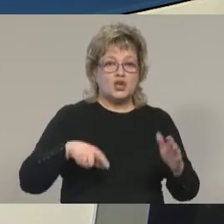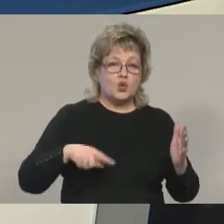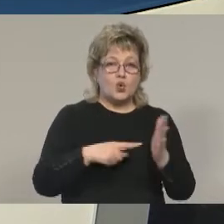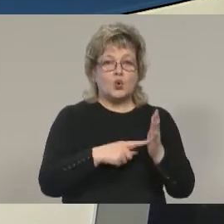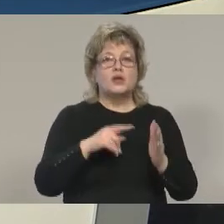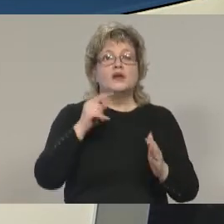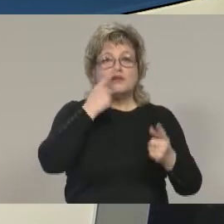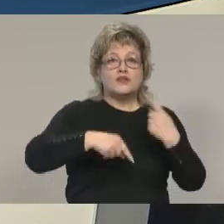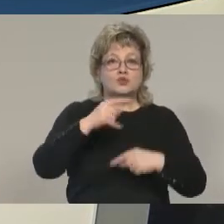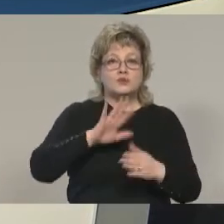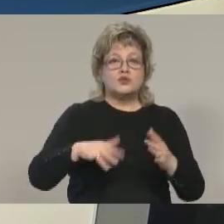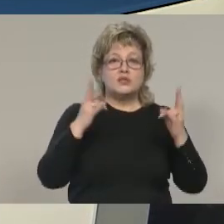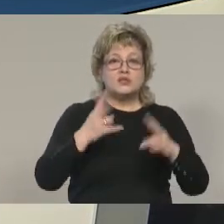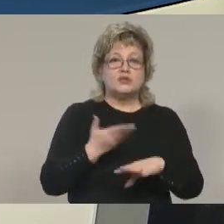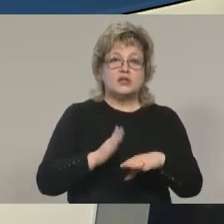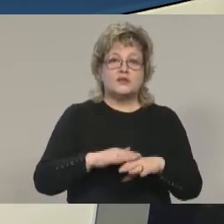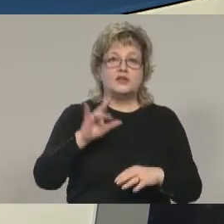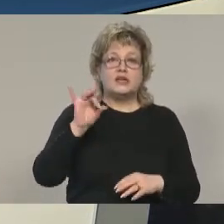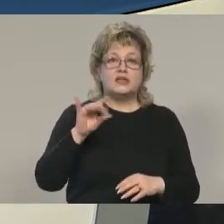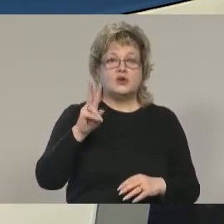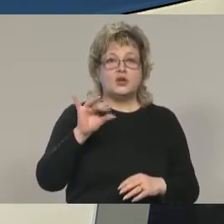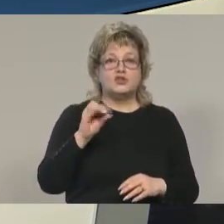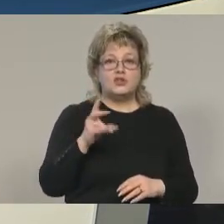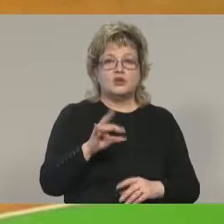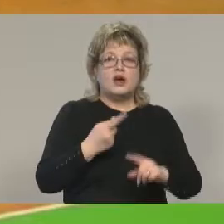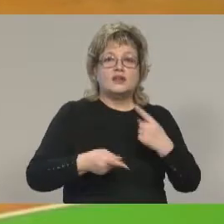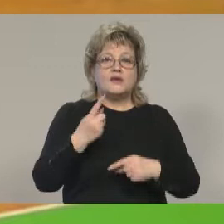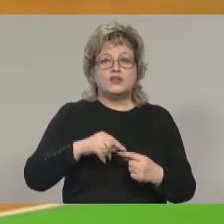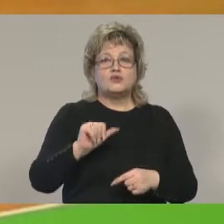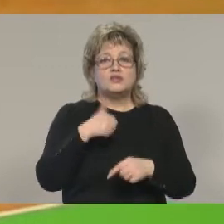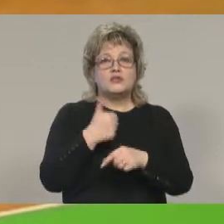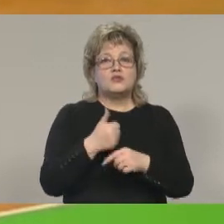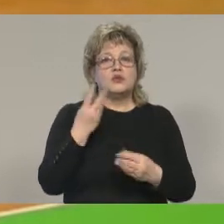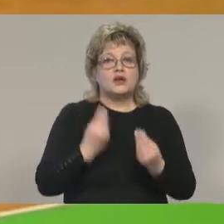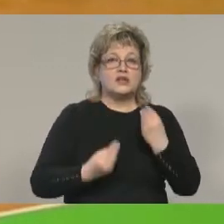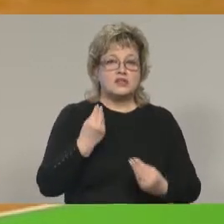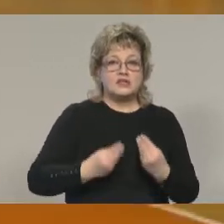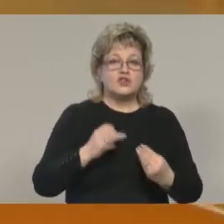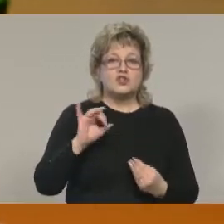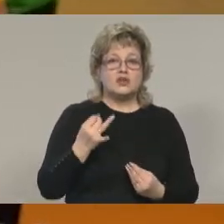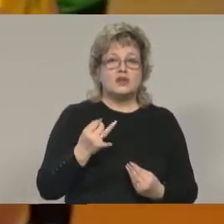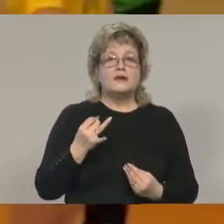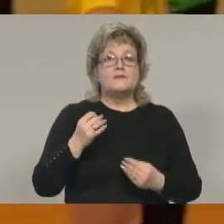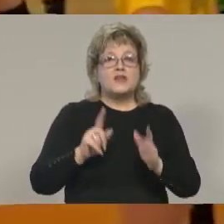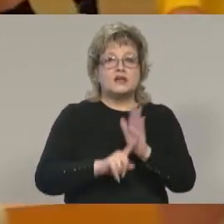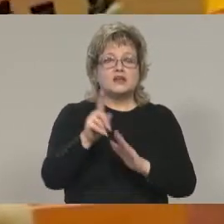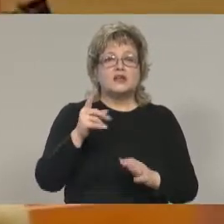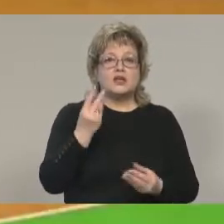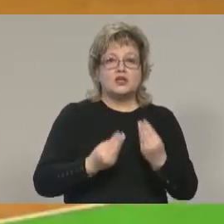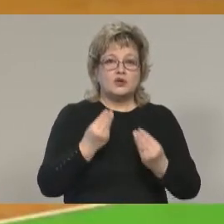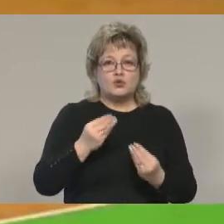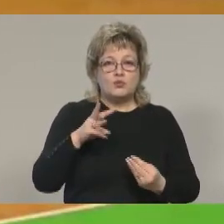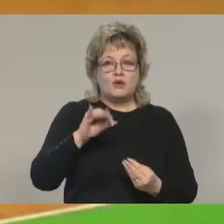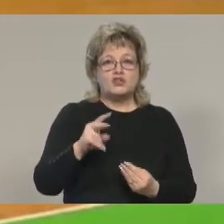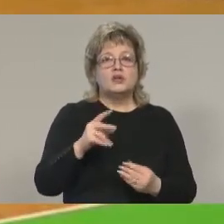вернулась на площадку после серьезной травмы Регина Калиниченко. Она вышла в основе как разыгрывающая и открыла счет. Матч со слабейшей